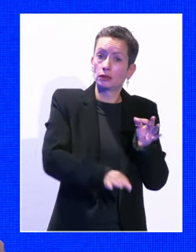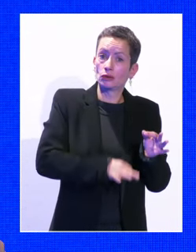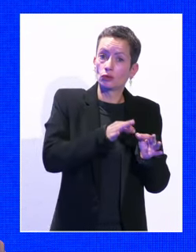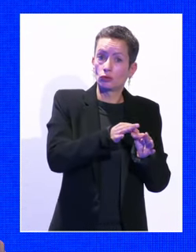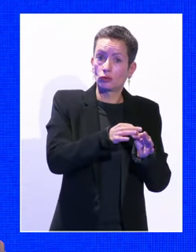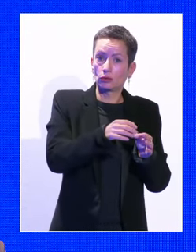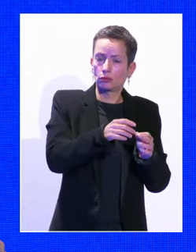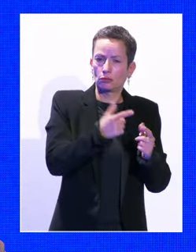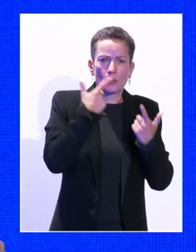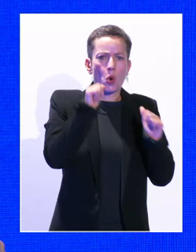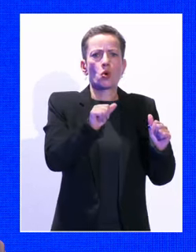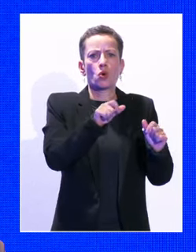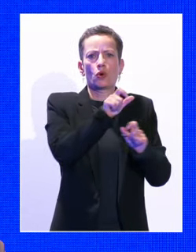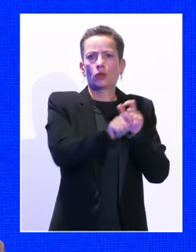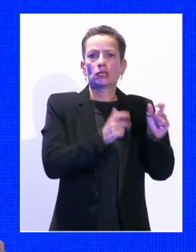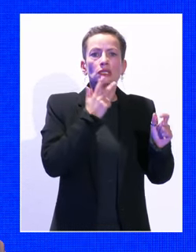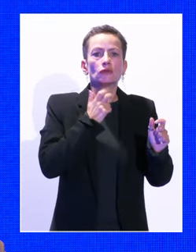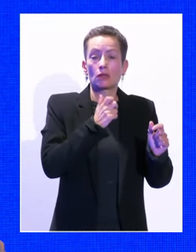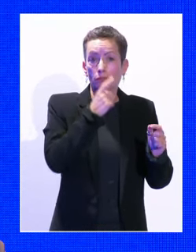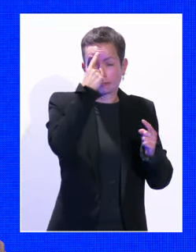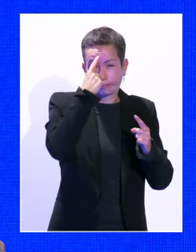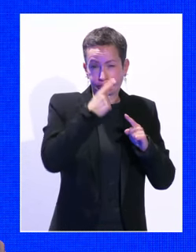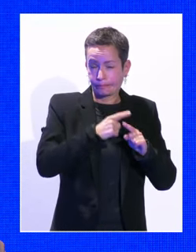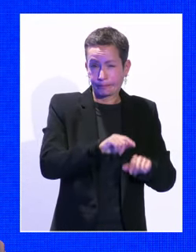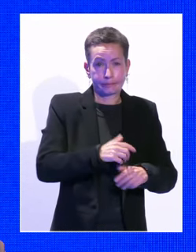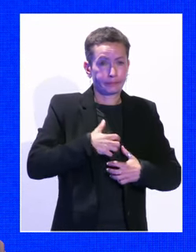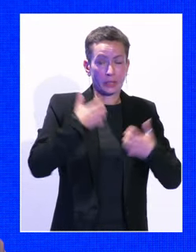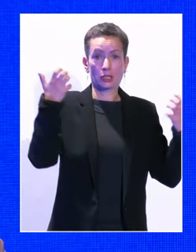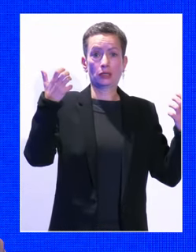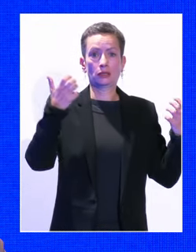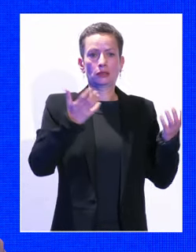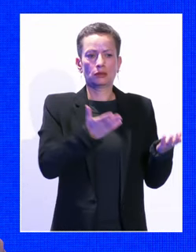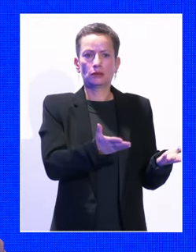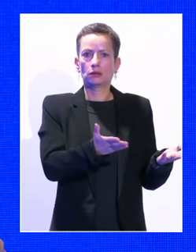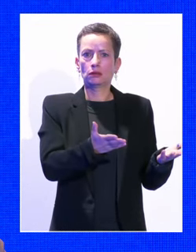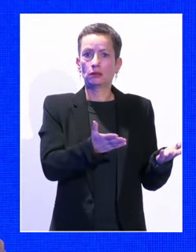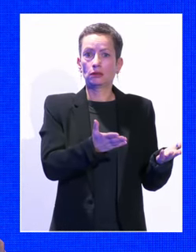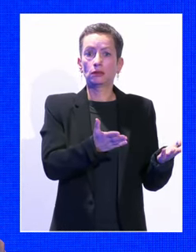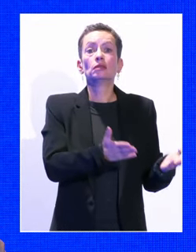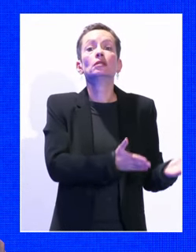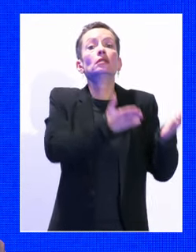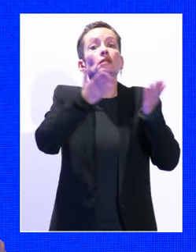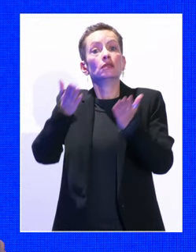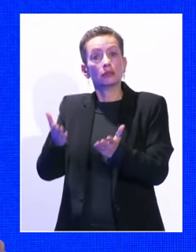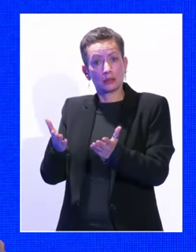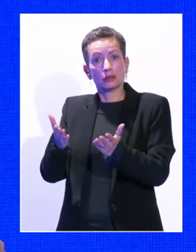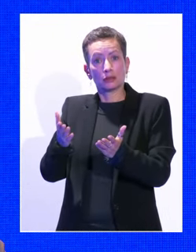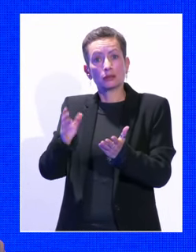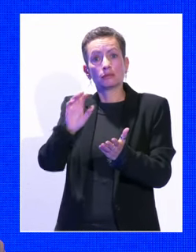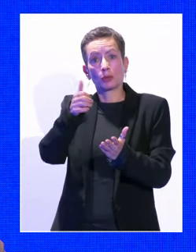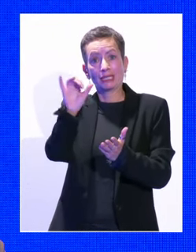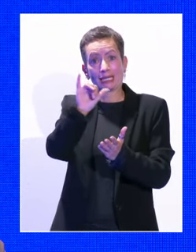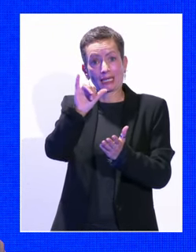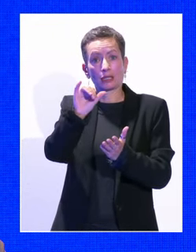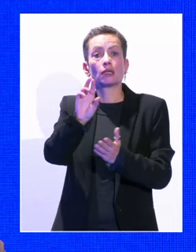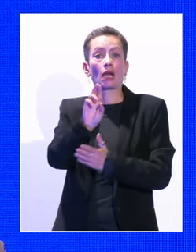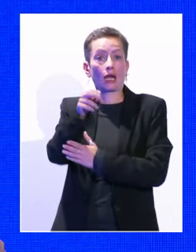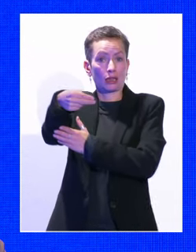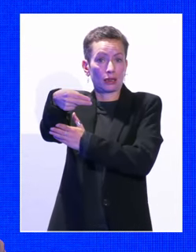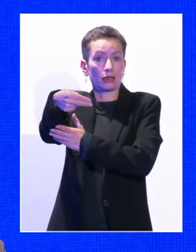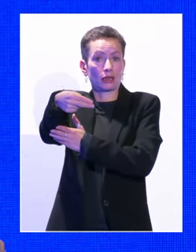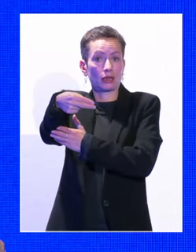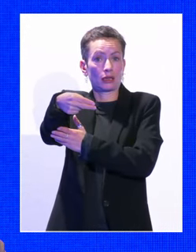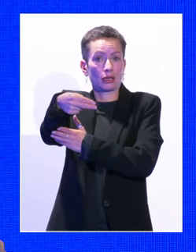le mécontentement des citoyens. Et ce mécontentement a été porté en premier par le Rassemblement national qui a